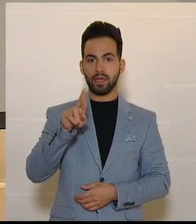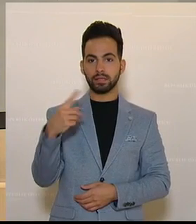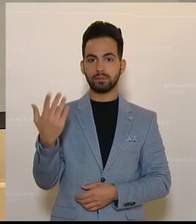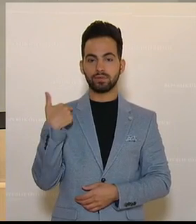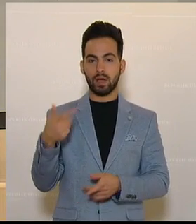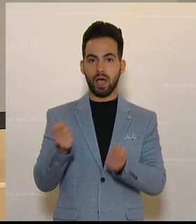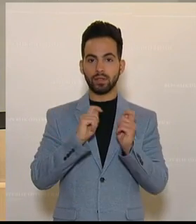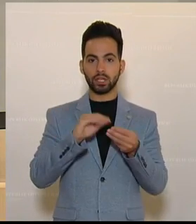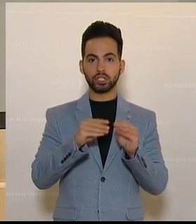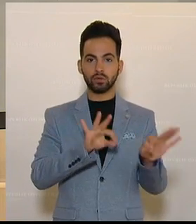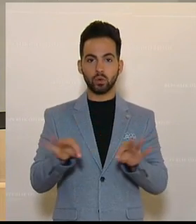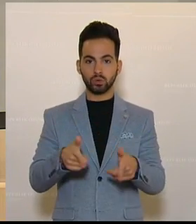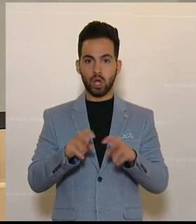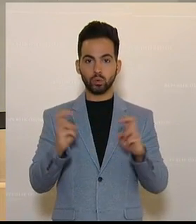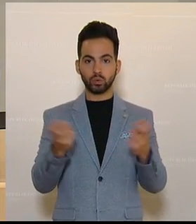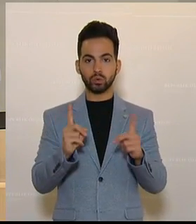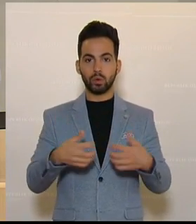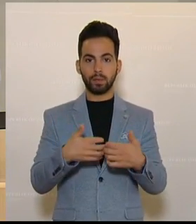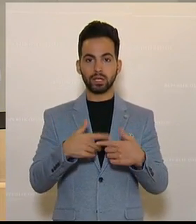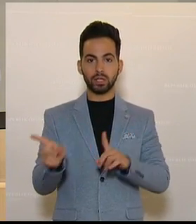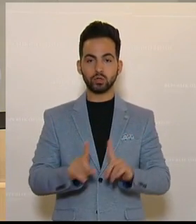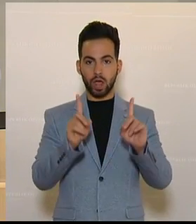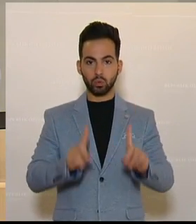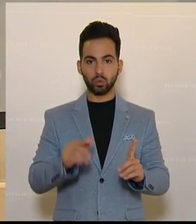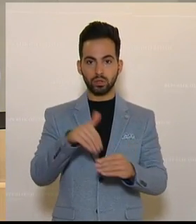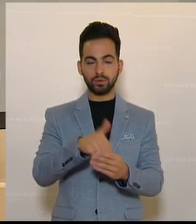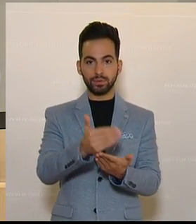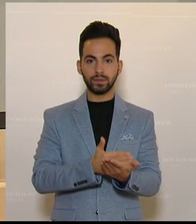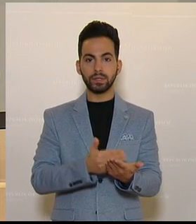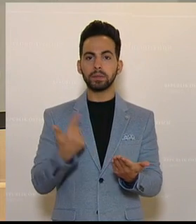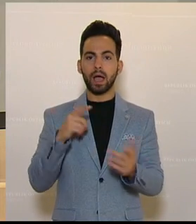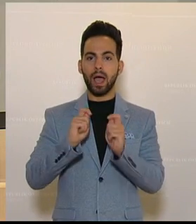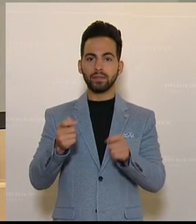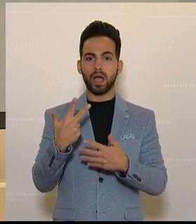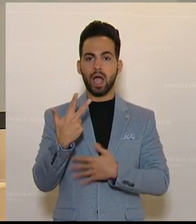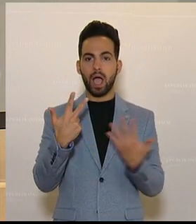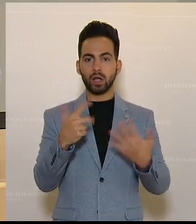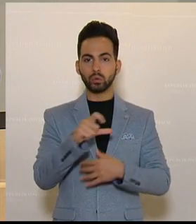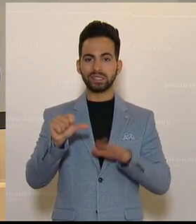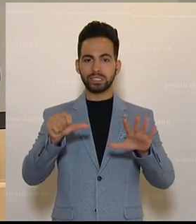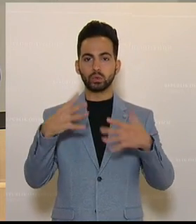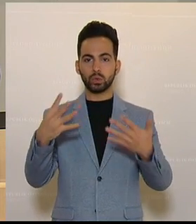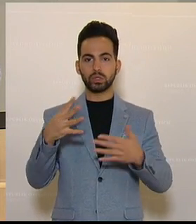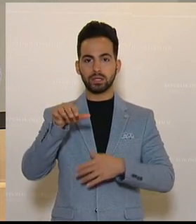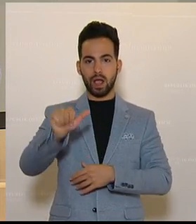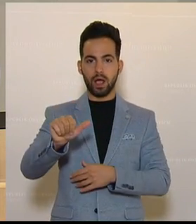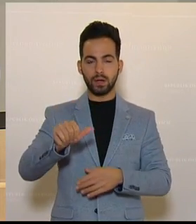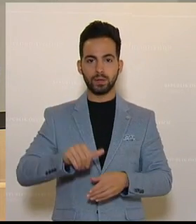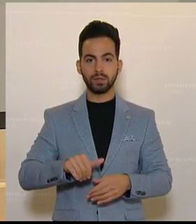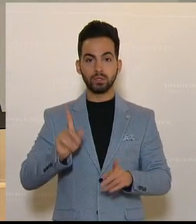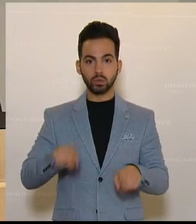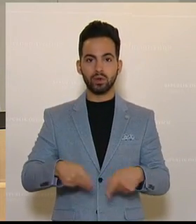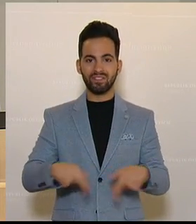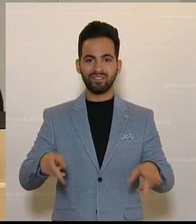dem Geschäftsordnungsausschuss zur Berichterstattung über den Antrag 896a